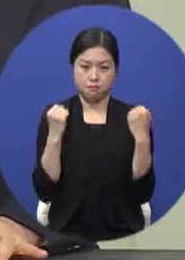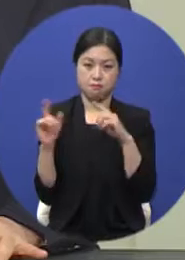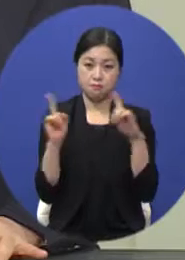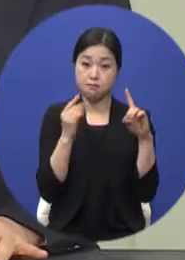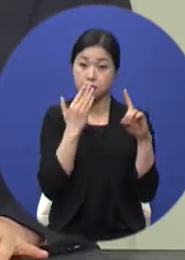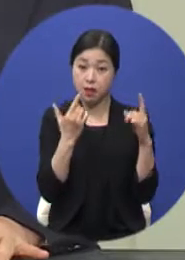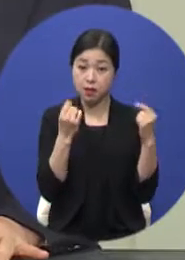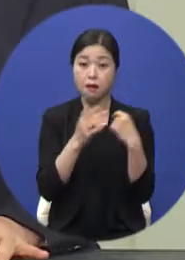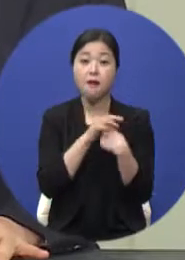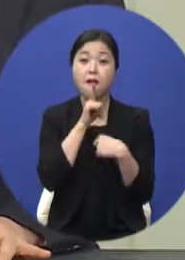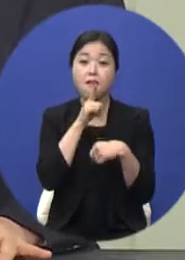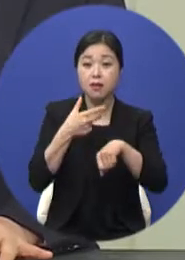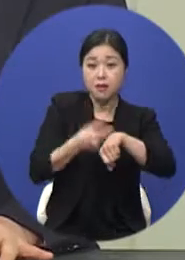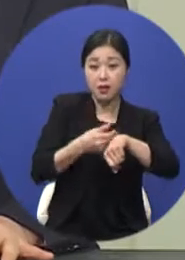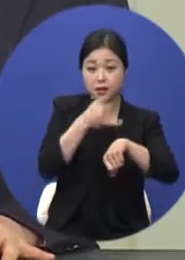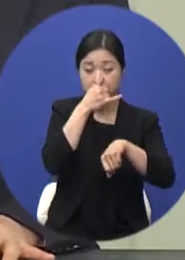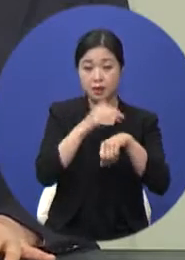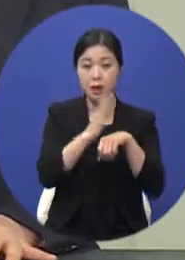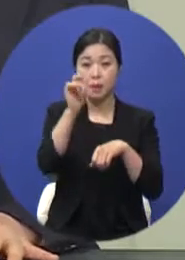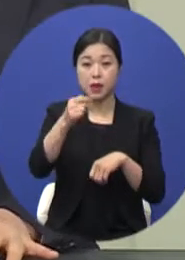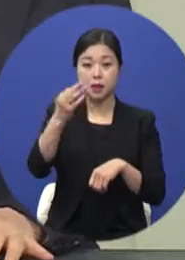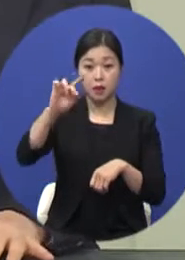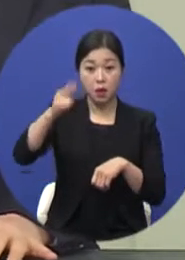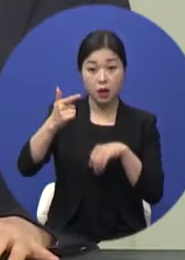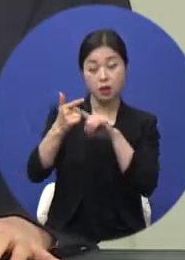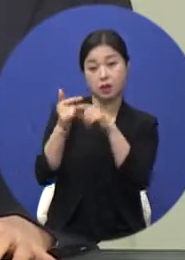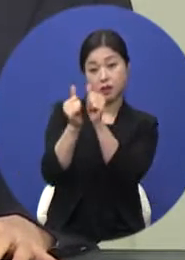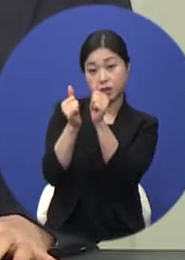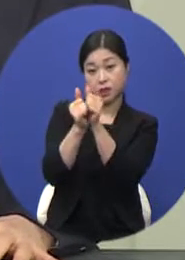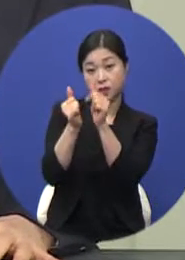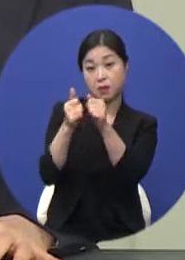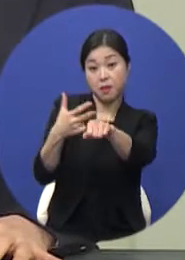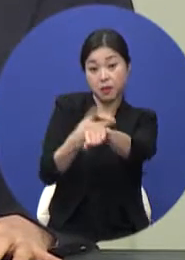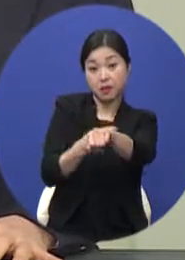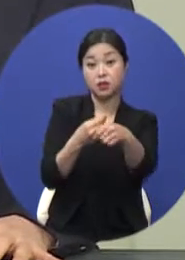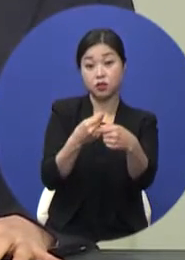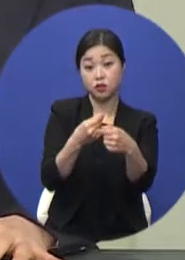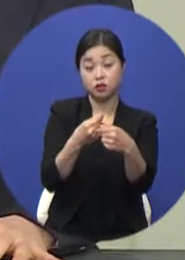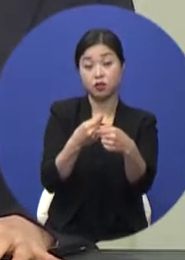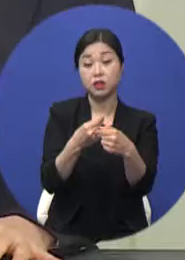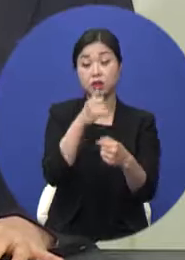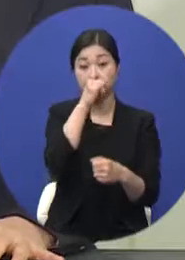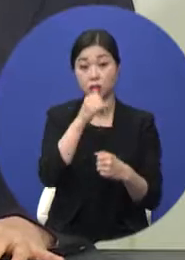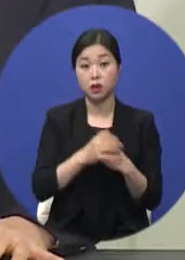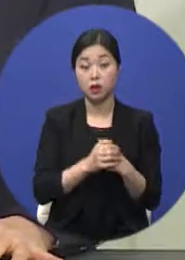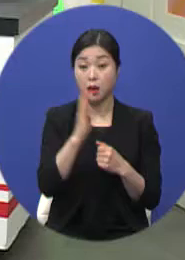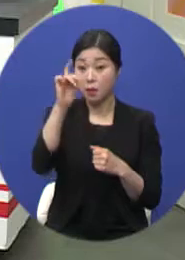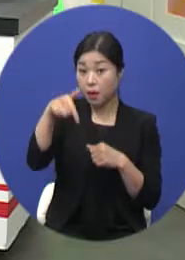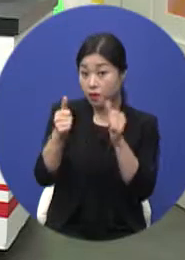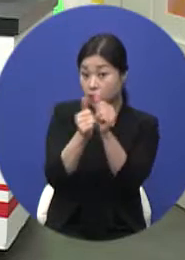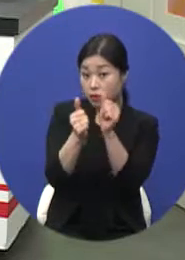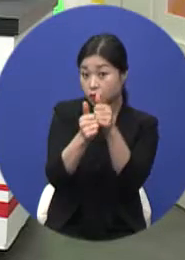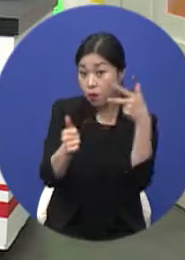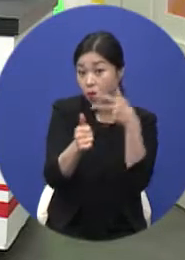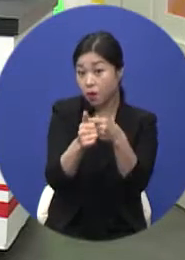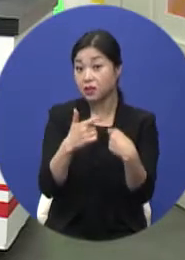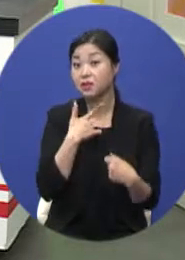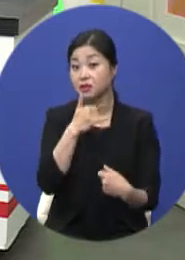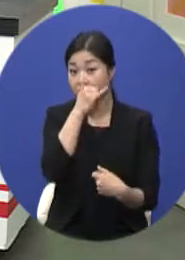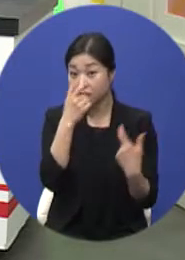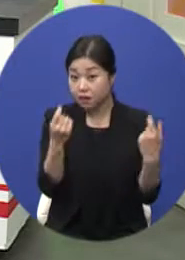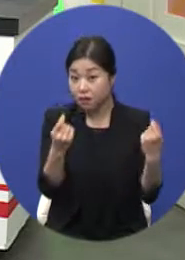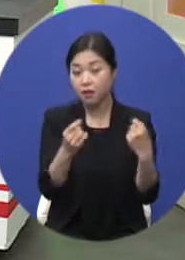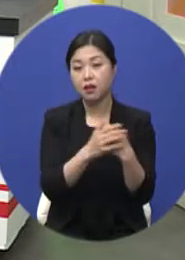그렇죠. 엉덩이 그 네. 예전에 박태환 선수가 맞았던 그 네비도라는 주사도 있고. 아 그래요? 예, 예. 박태환도 맞았는데 뭐.